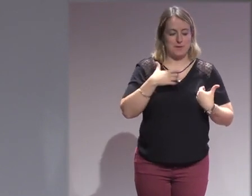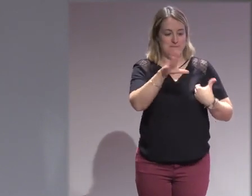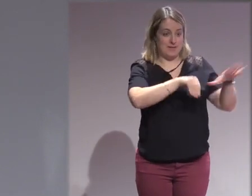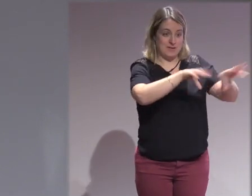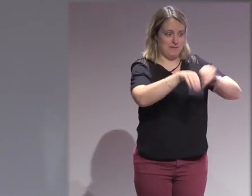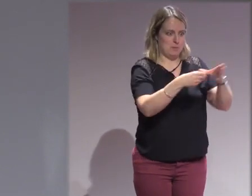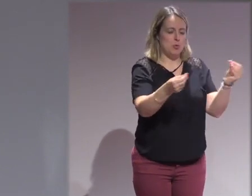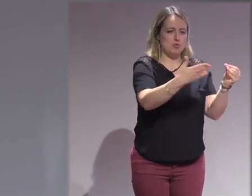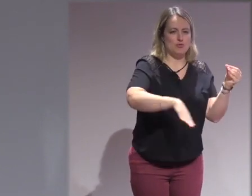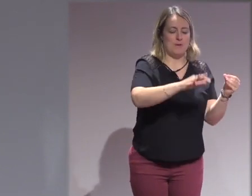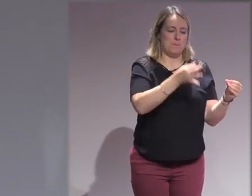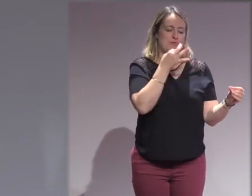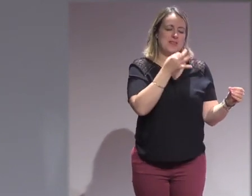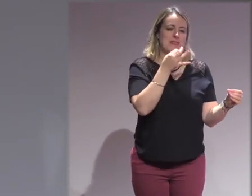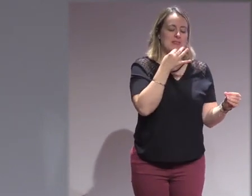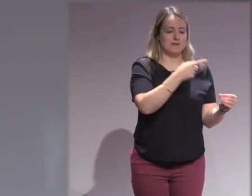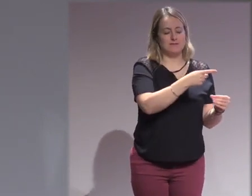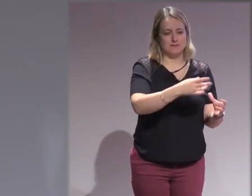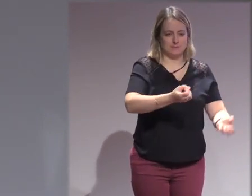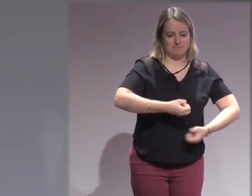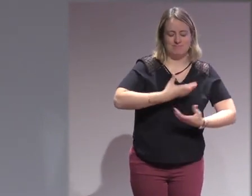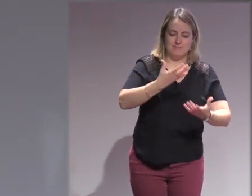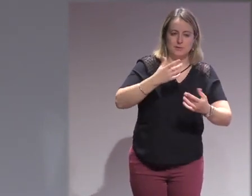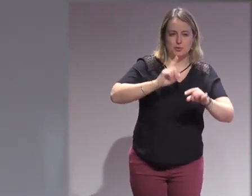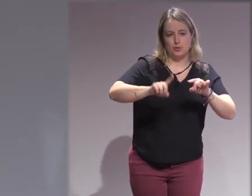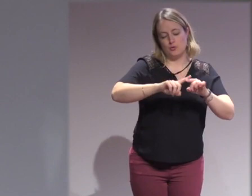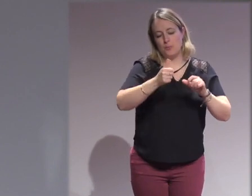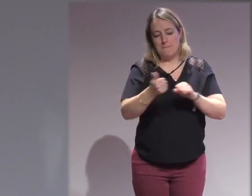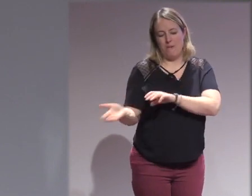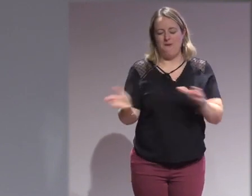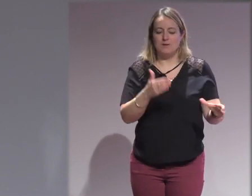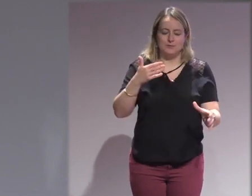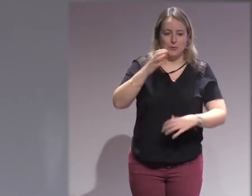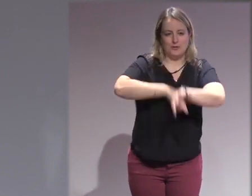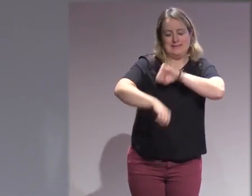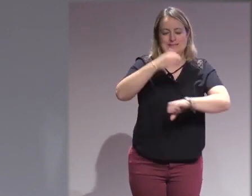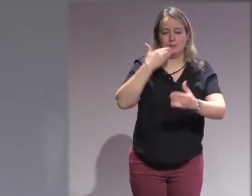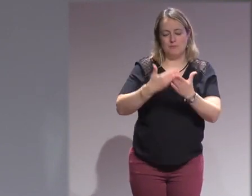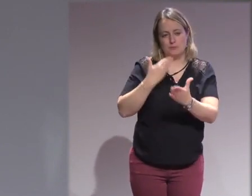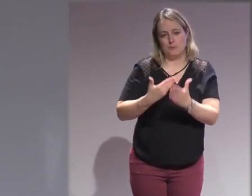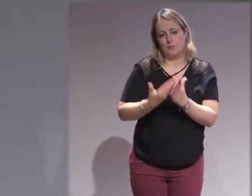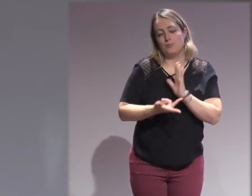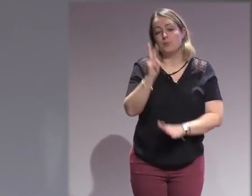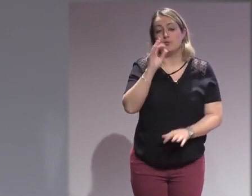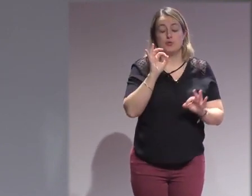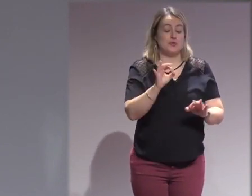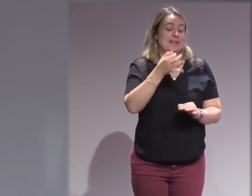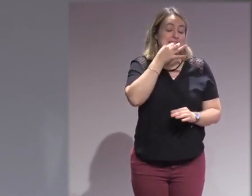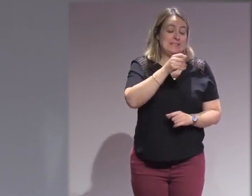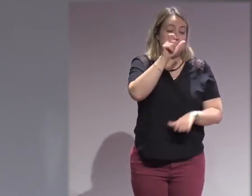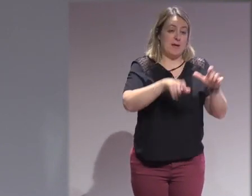plateau, en ont profité pour avancer leur agenda, et c'est pour ça que je dis que la parole de personne n'est neutre, à commencer par celle des hommes blancs,